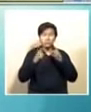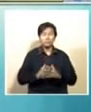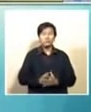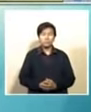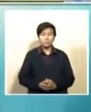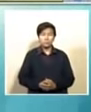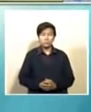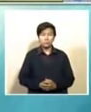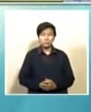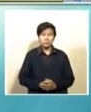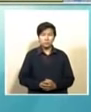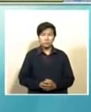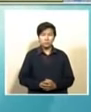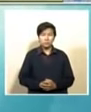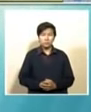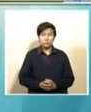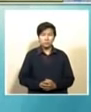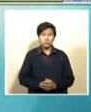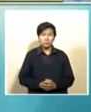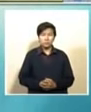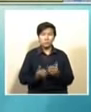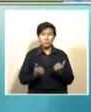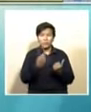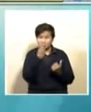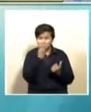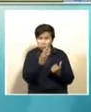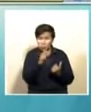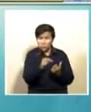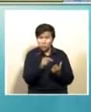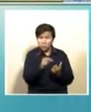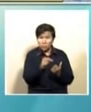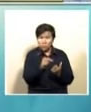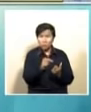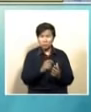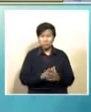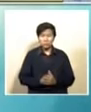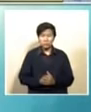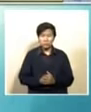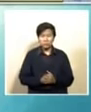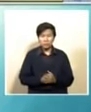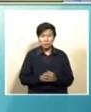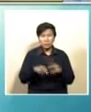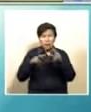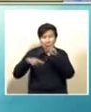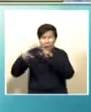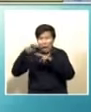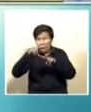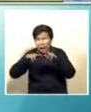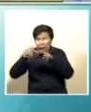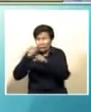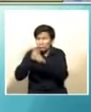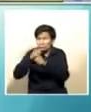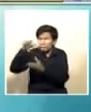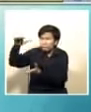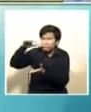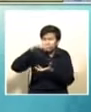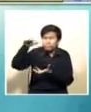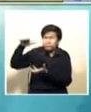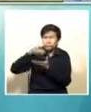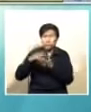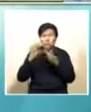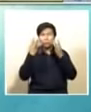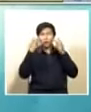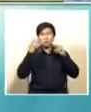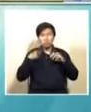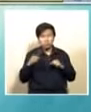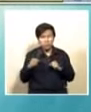N95 และเวชภัณฑ์ทางการแพทย์โดยซื้อแบบรัฐต่อรัฐก็คือ G2G อันนี้กราบเรียนว่าเรามอบให้องค์การ